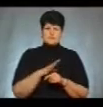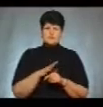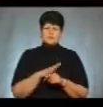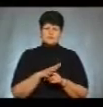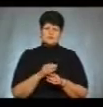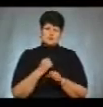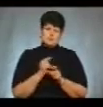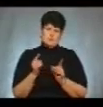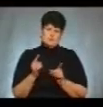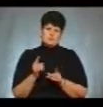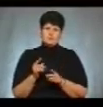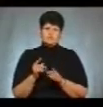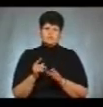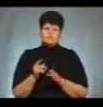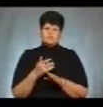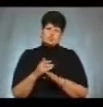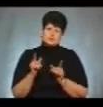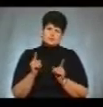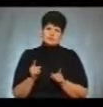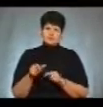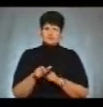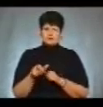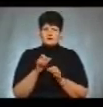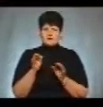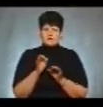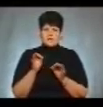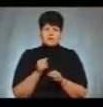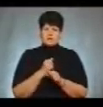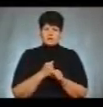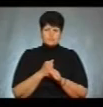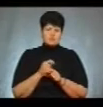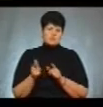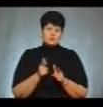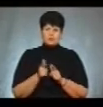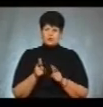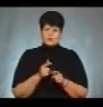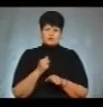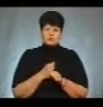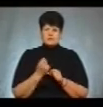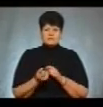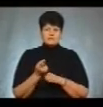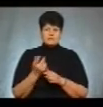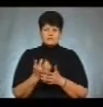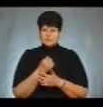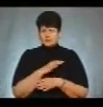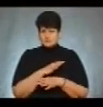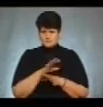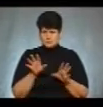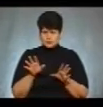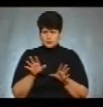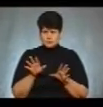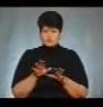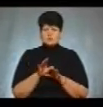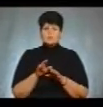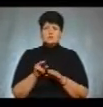дороги, починаючи від Шумлян, ніяких робіт, ні підготовчих ми не були виявили. Тобто роботи